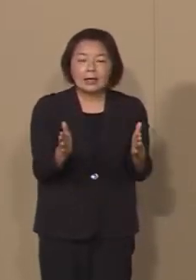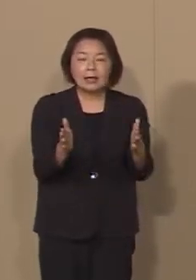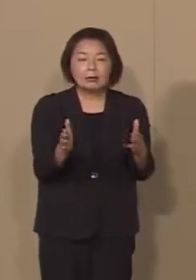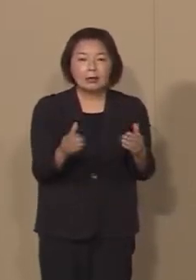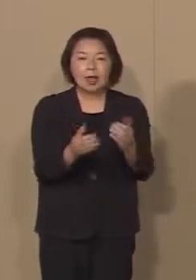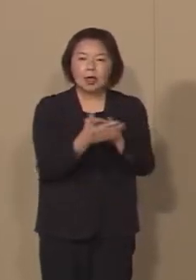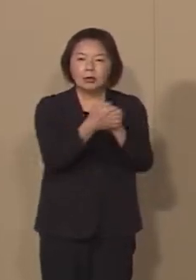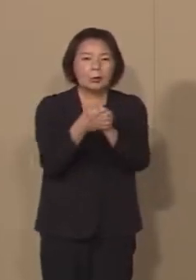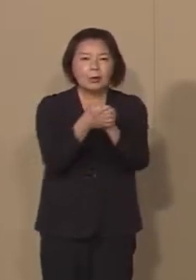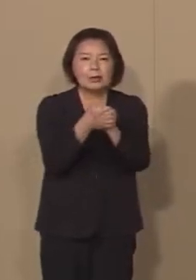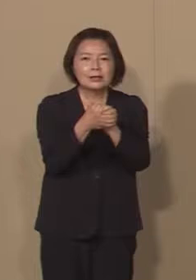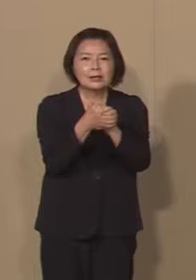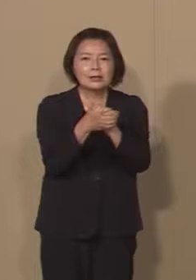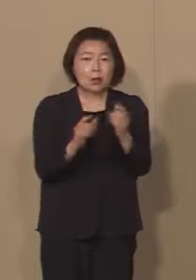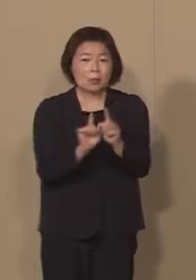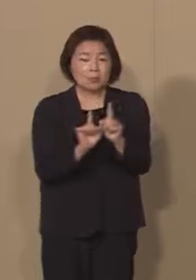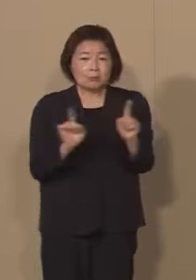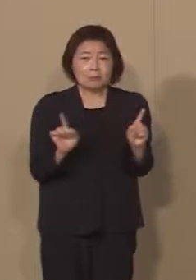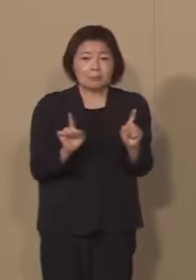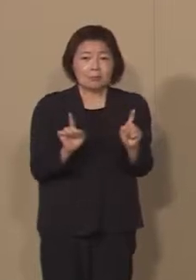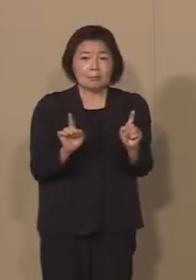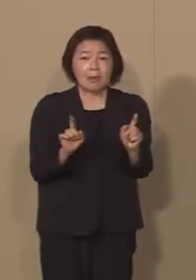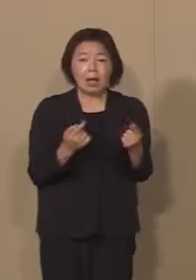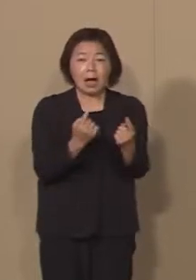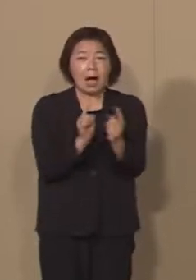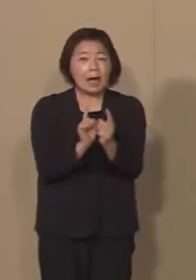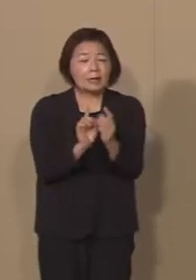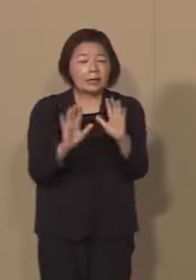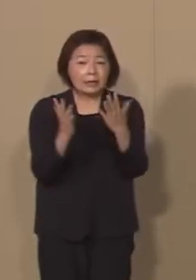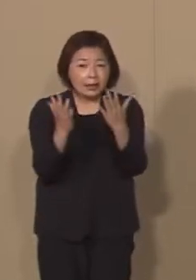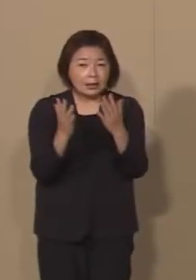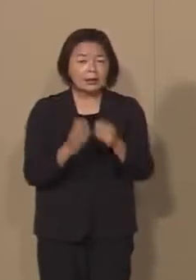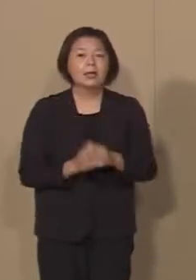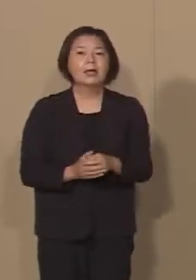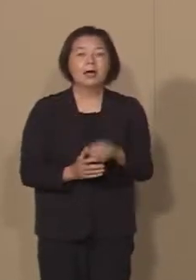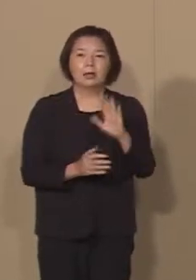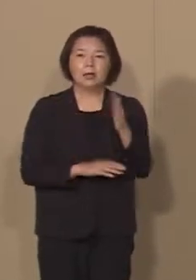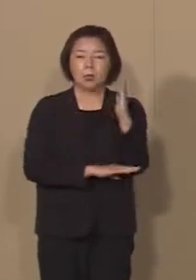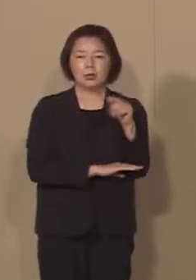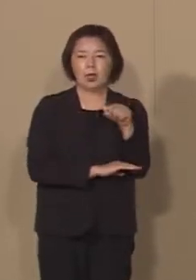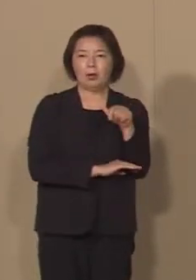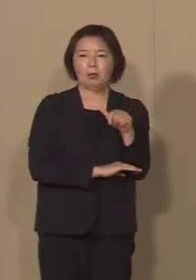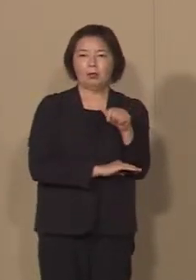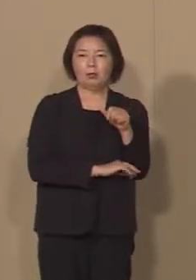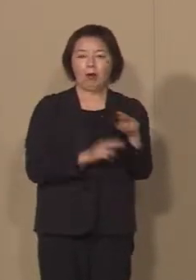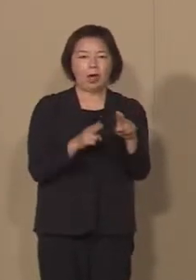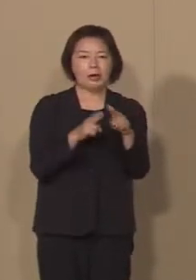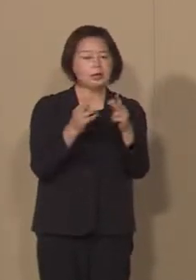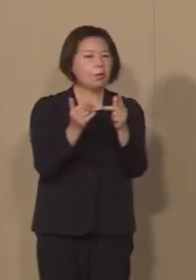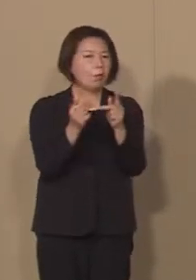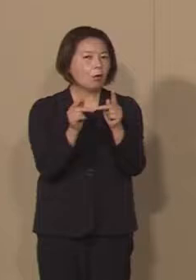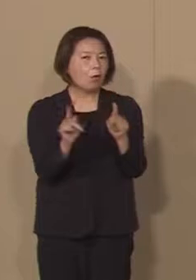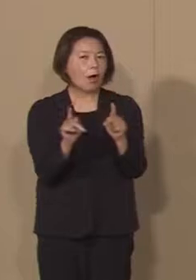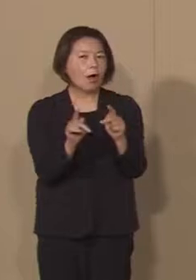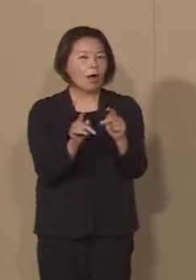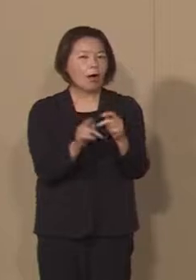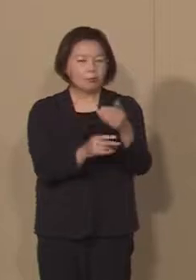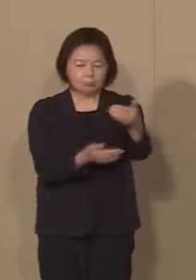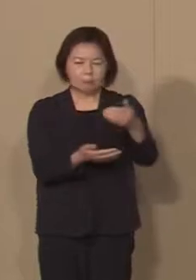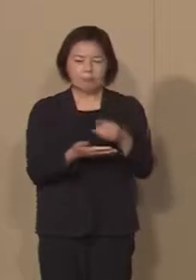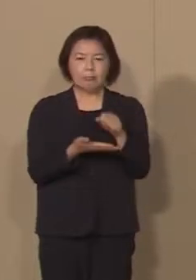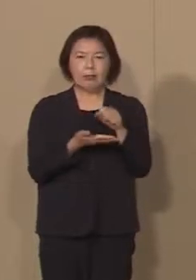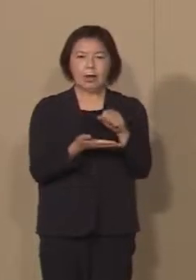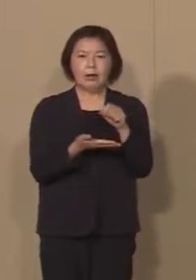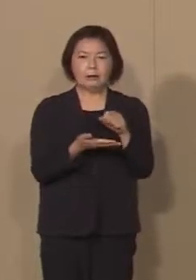悲惨な理由でもそんな声を上げてももうなんか政府は線専門家の言うことを聞いてロックダウンだロックなのしか